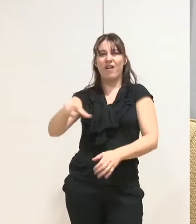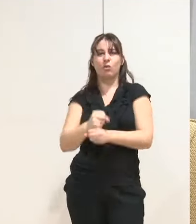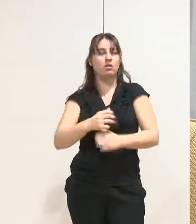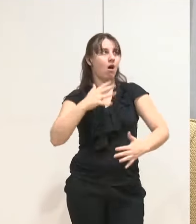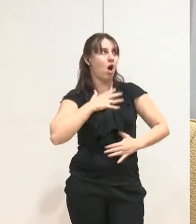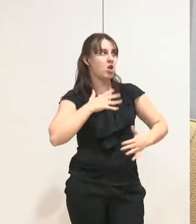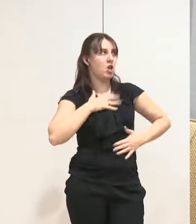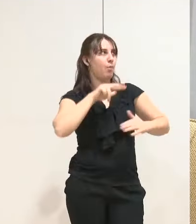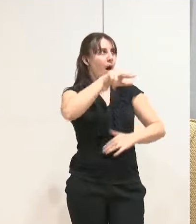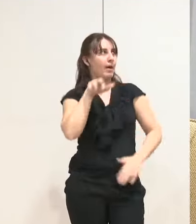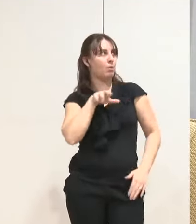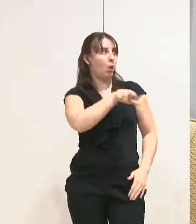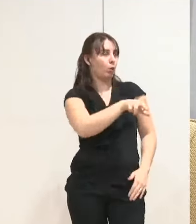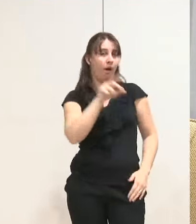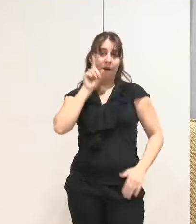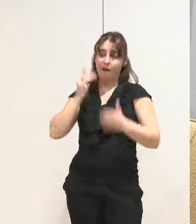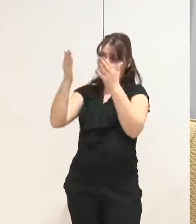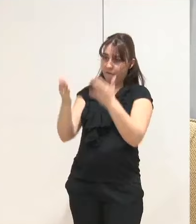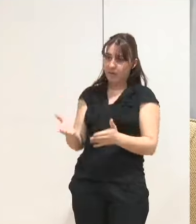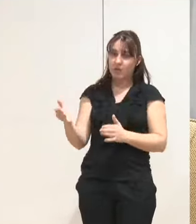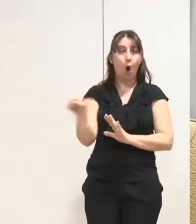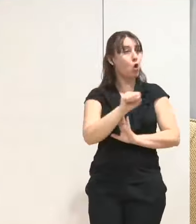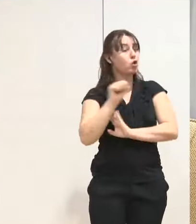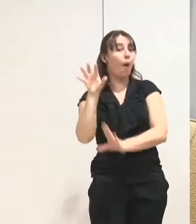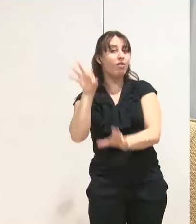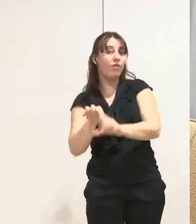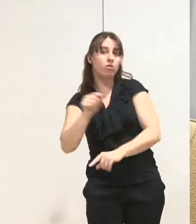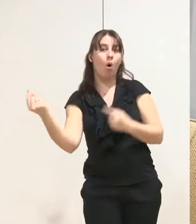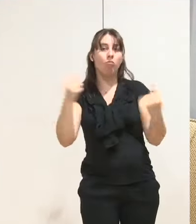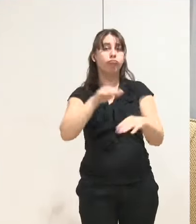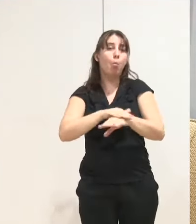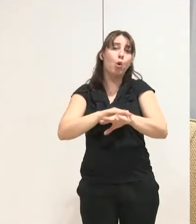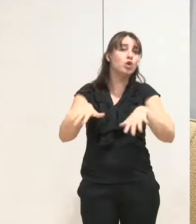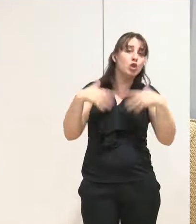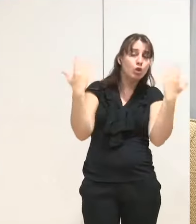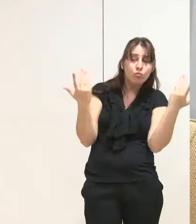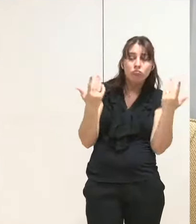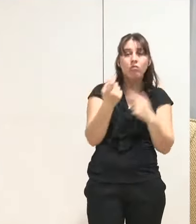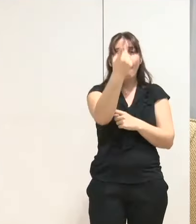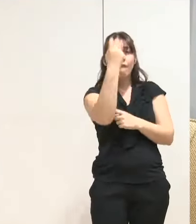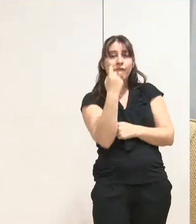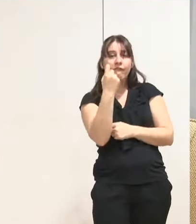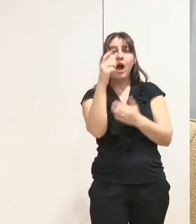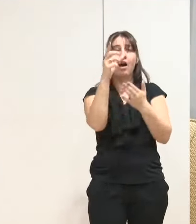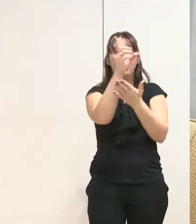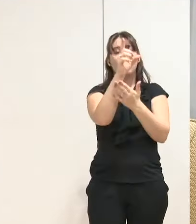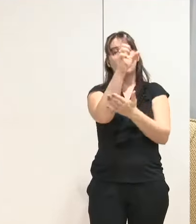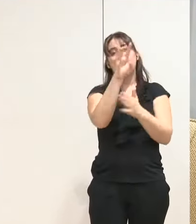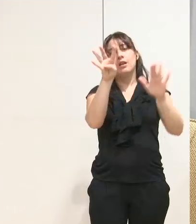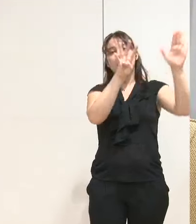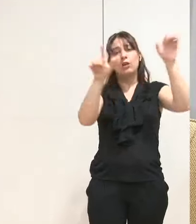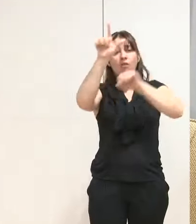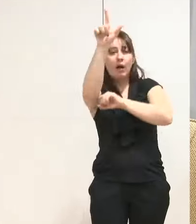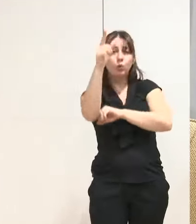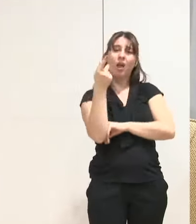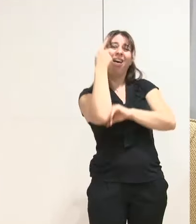de rentrer seu le soir cette fille là je vous le dis elle est pas de droite elle est pas dans le débat politique elle vient pas de ne sur scène elle vient pas du fin fond de la campagne elle vient